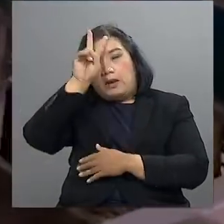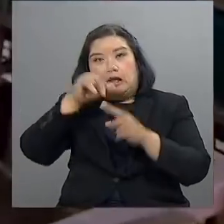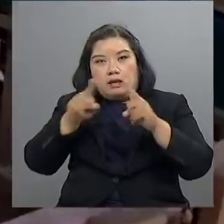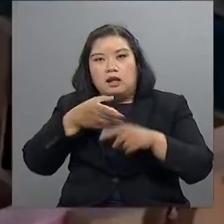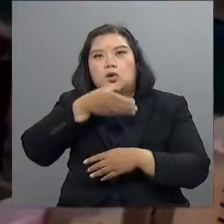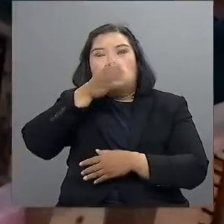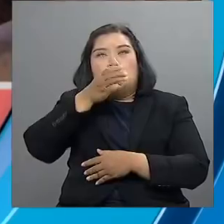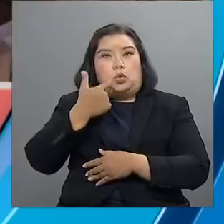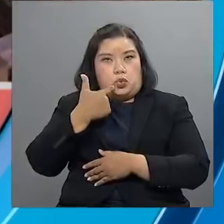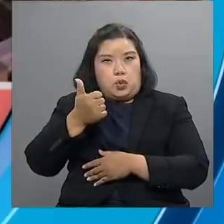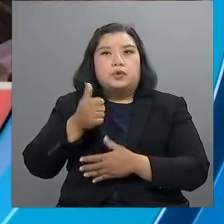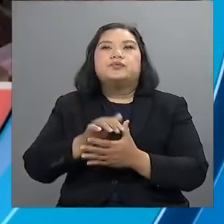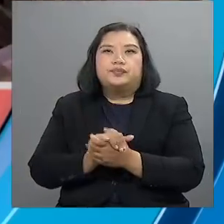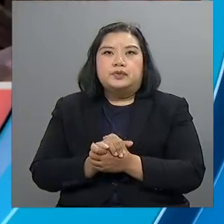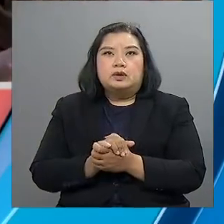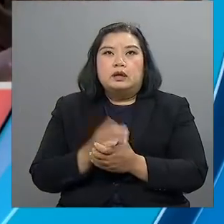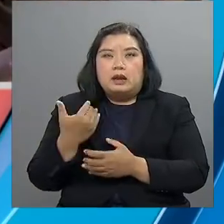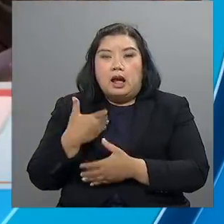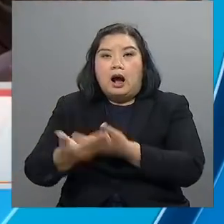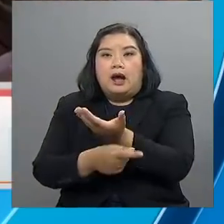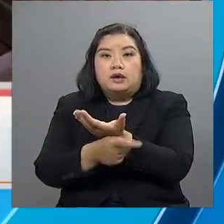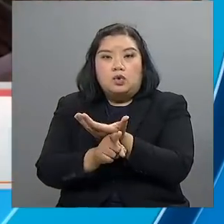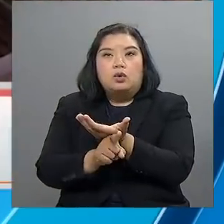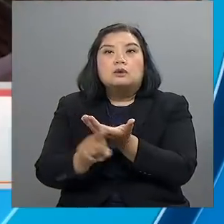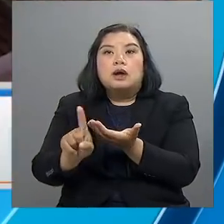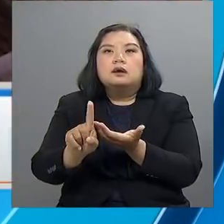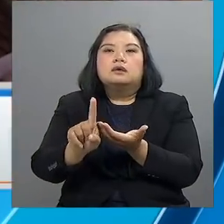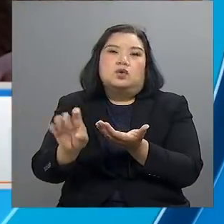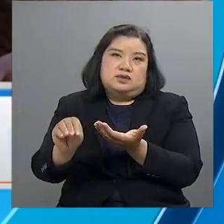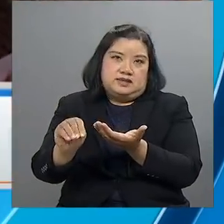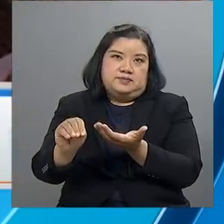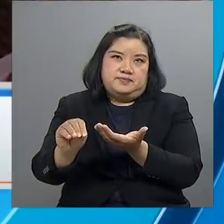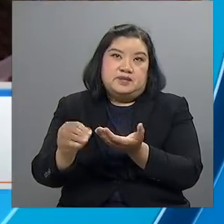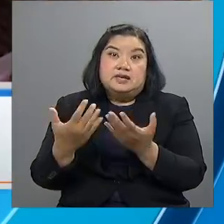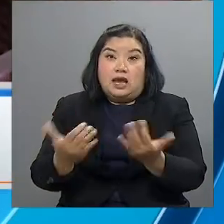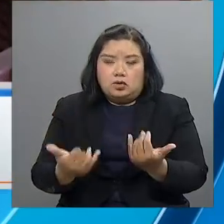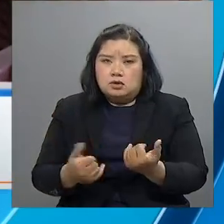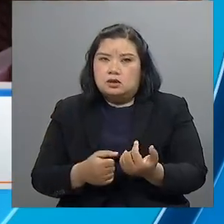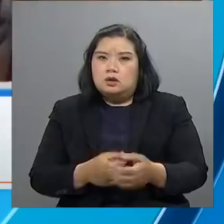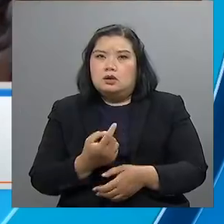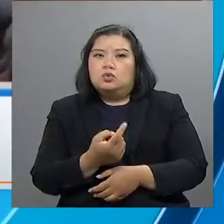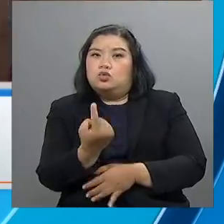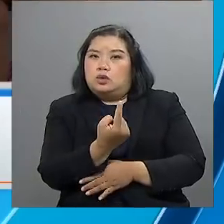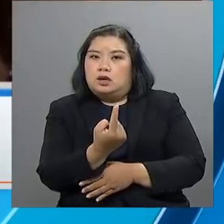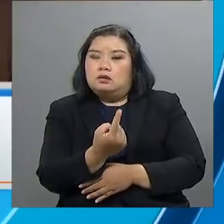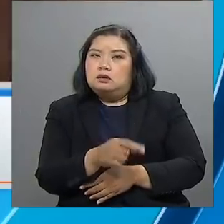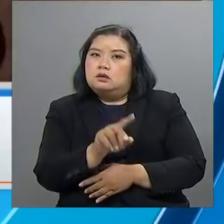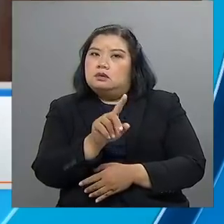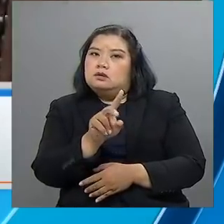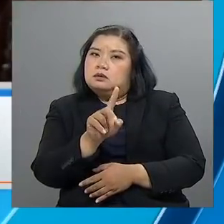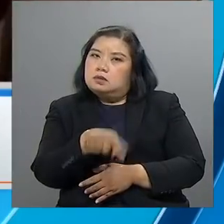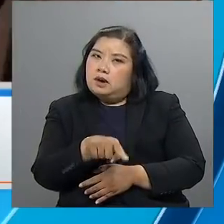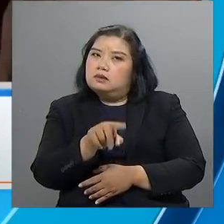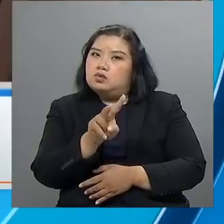ขาบอกว่ากิโลกรัม140กว่าบาทใช่ไหมฮะตัวนึงก็คำนวณแล้วจะอยู่ที่ประมาณ 3,700 ถึง 4,000 บาทต่อตัวบางที ขายยกตัว ใ